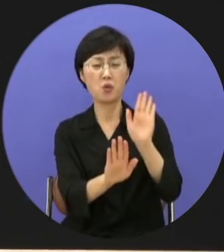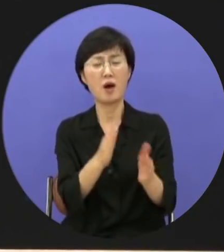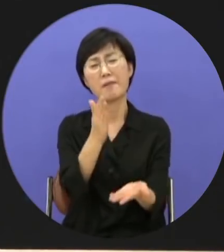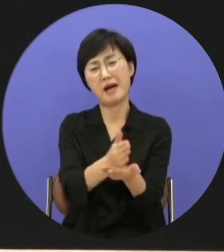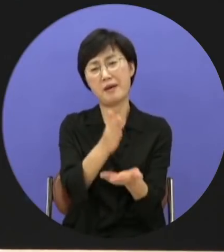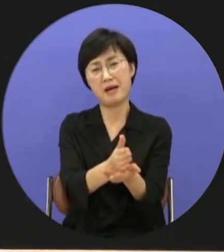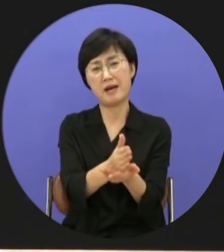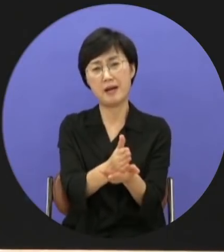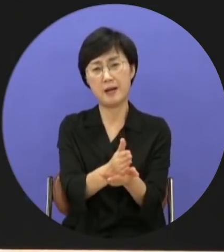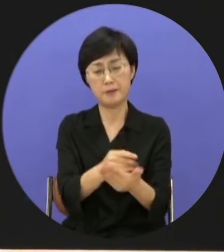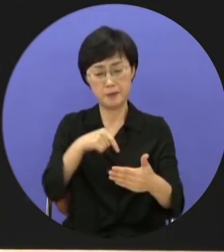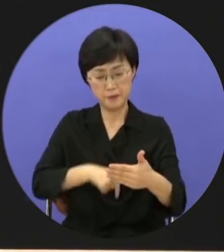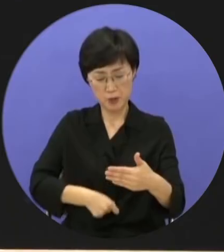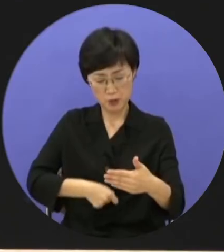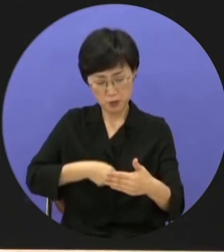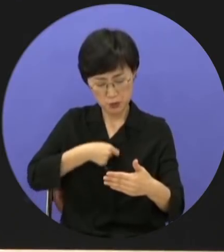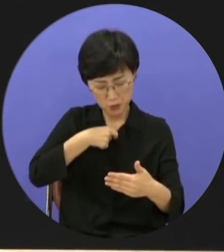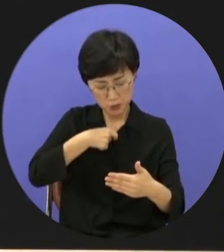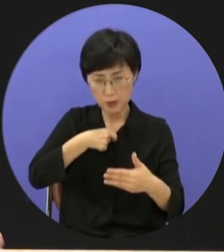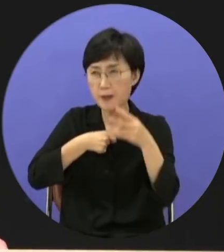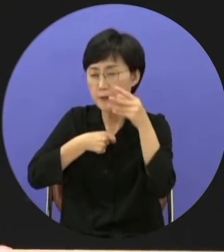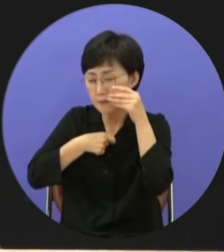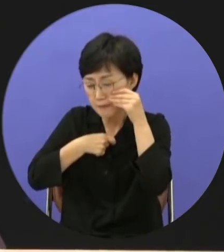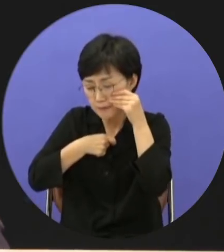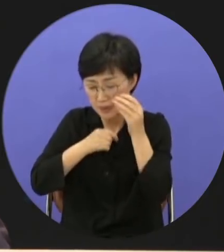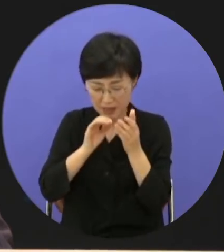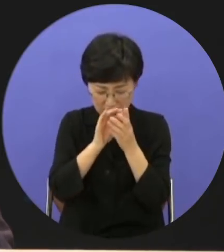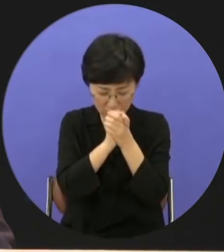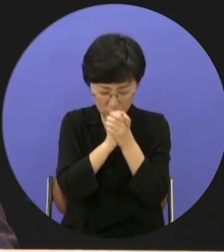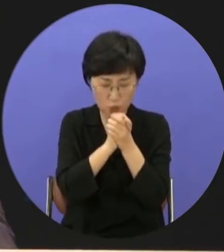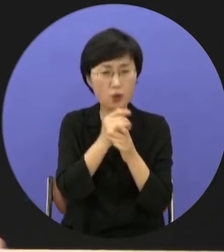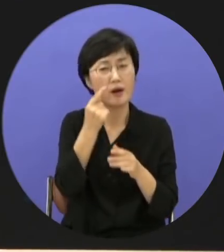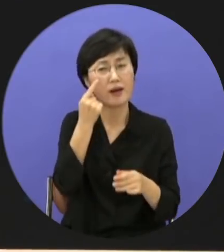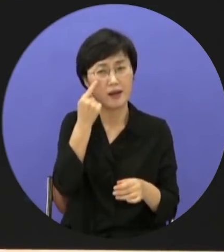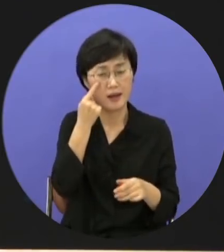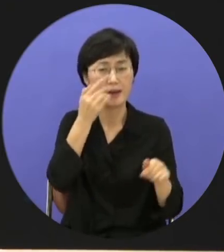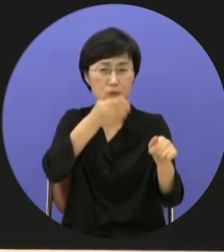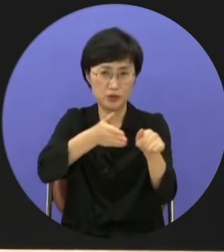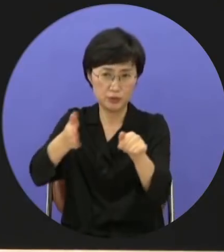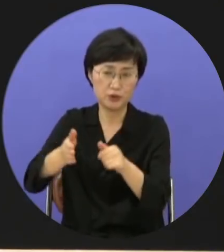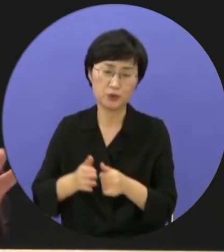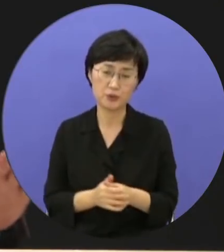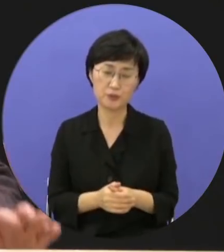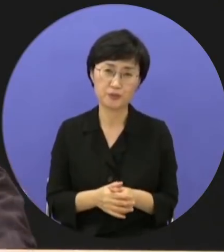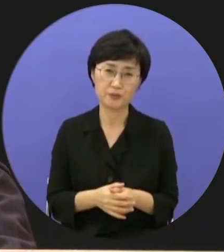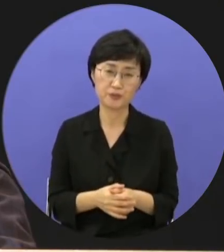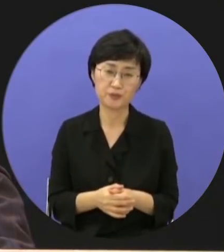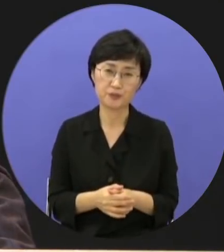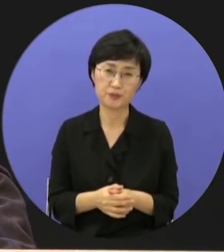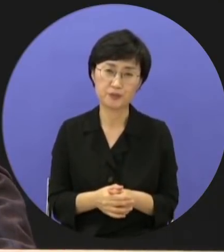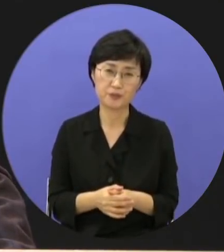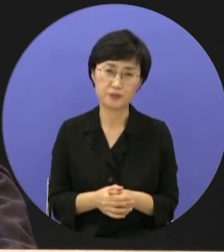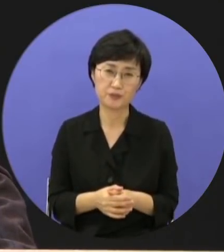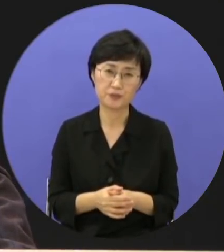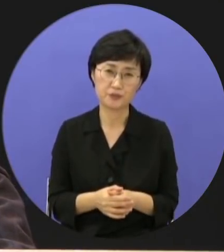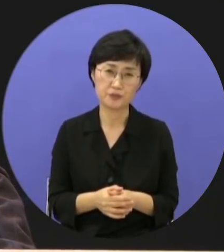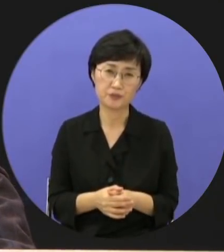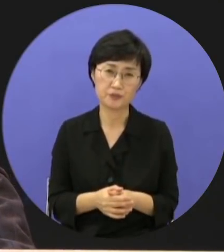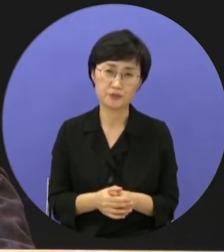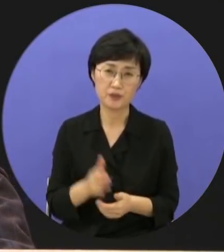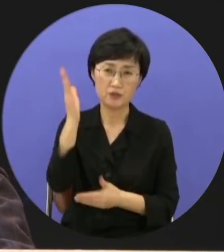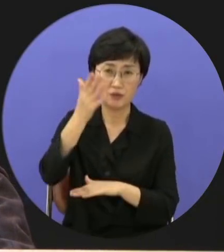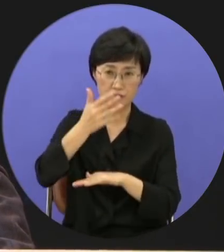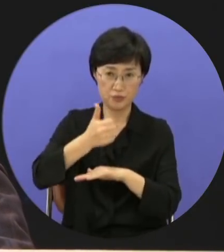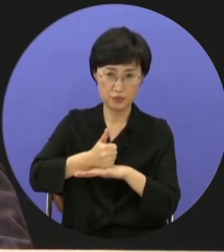오늘 기도하면요 역사 나게 돼 있습니다. We cannot lie to ourselves. If we begin to pray today, absolutely the works will arise. 결론